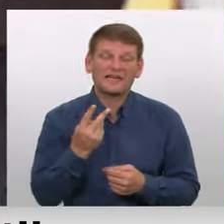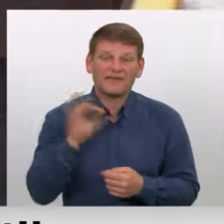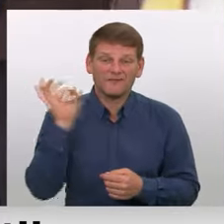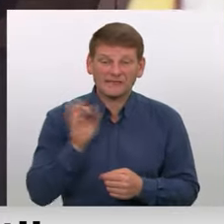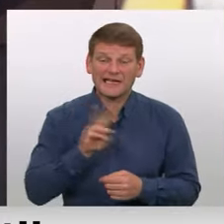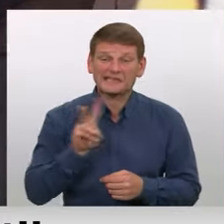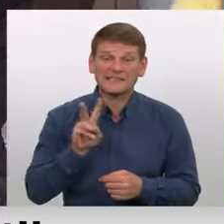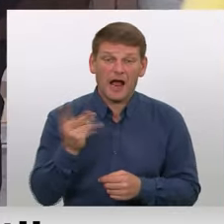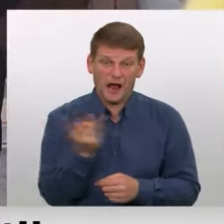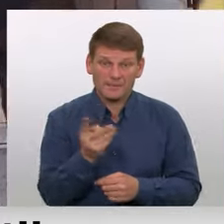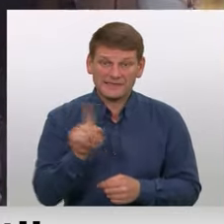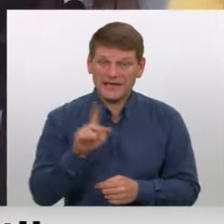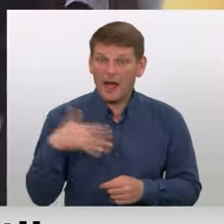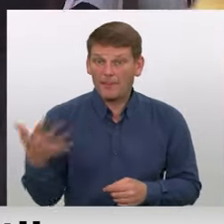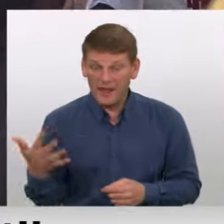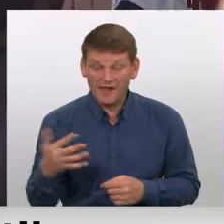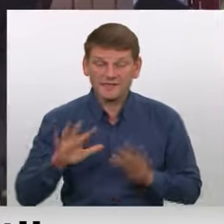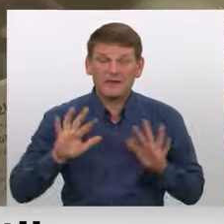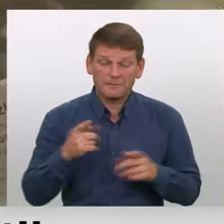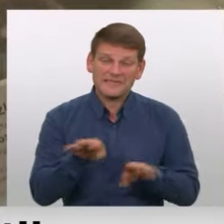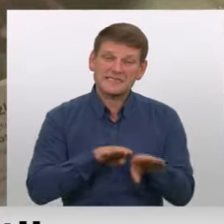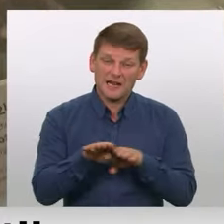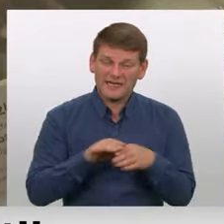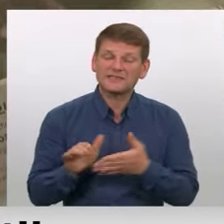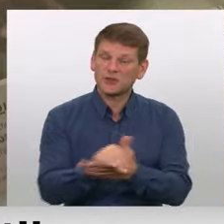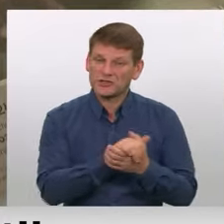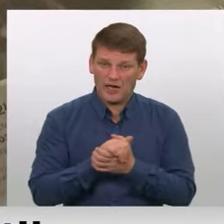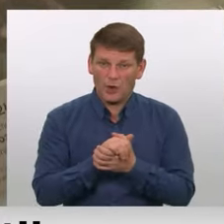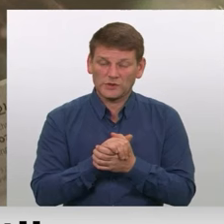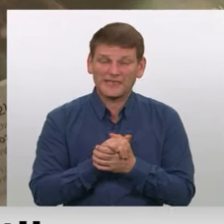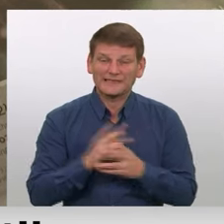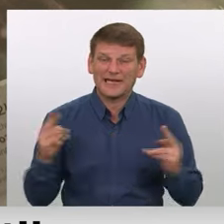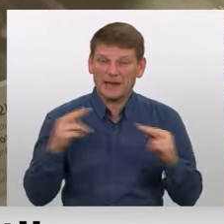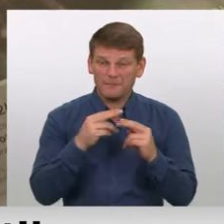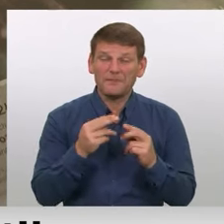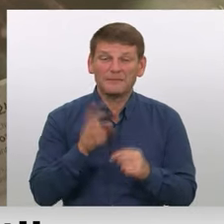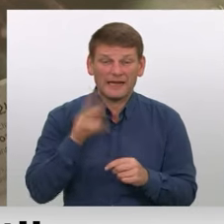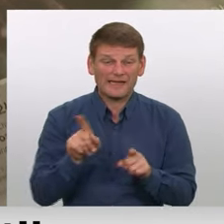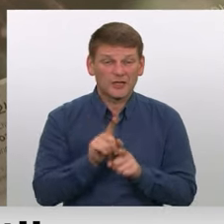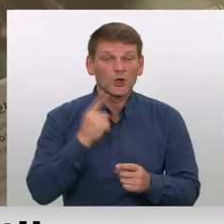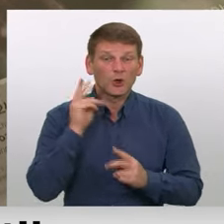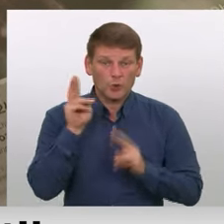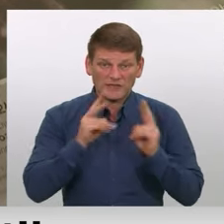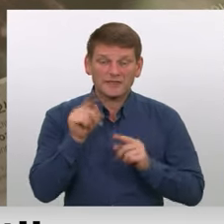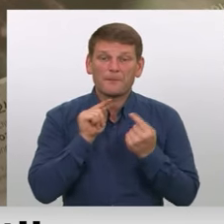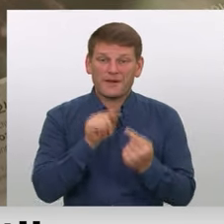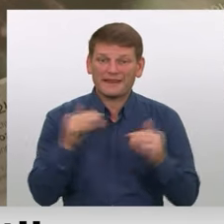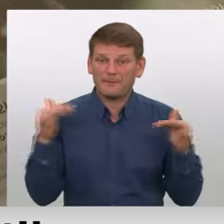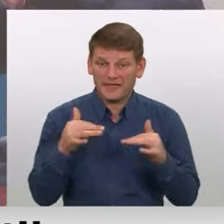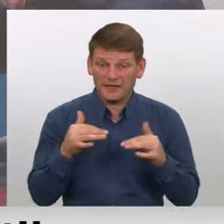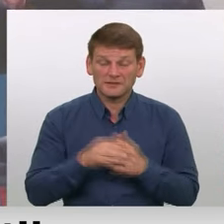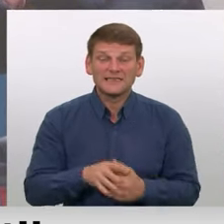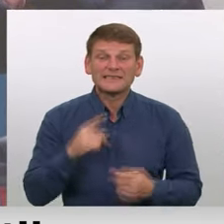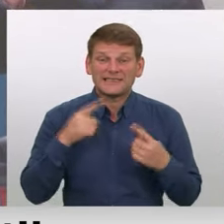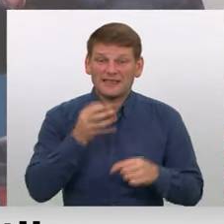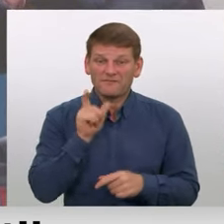abas labējas, bet nu arī salīdzinoši draudzīgas Kremlim, lai arī ir noskaņotas pret imigrantiem. Tā kā citiem